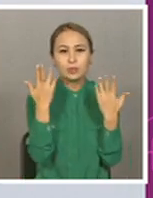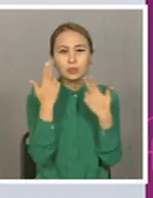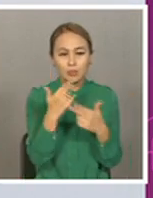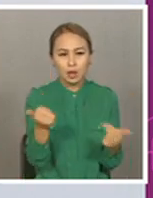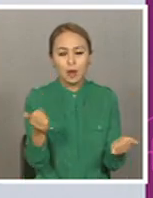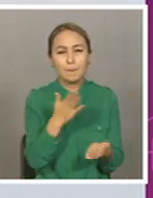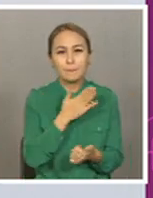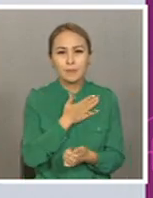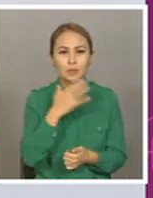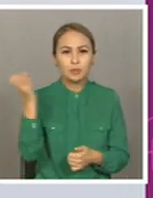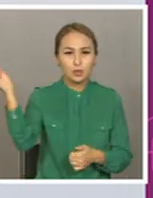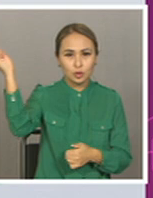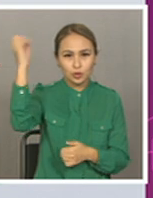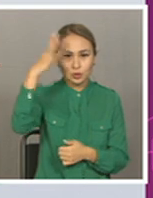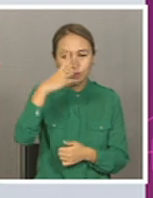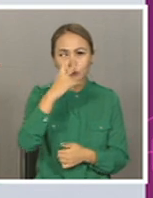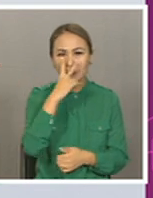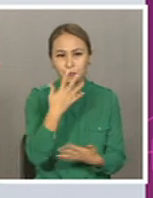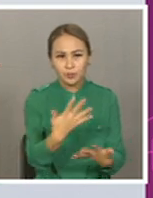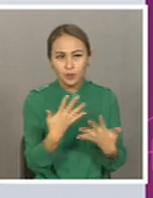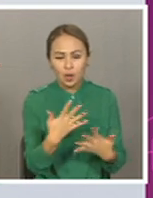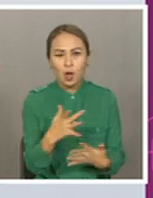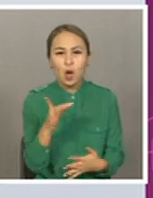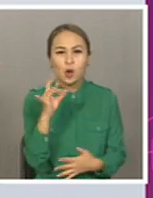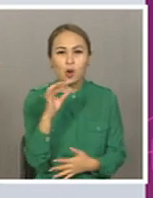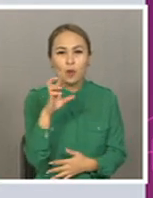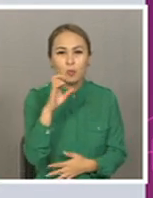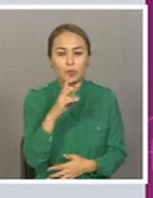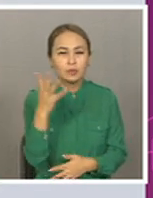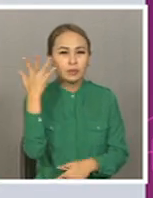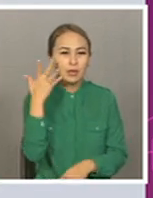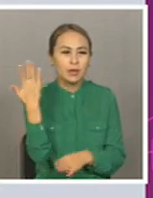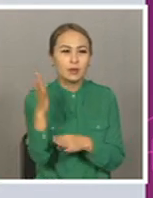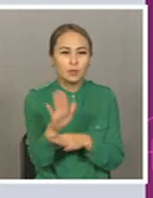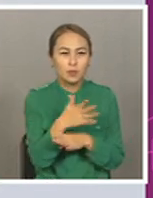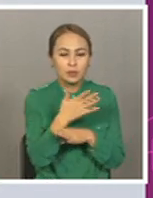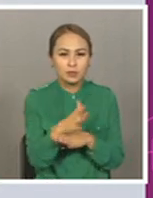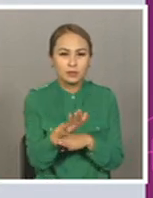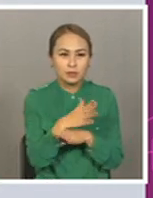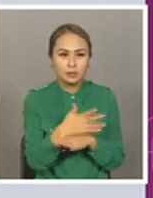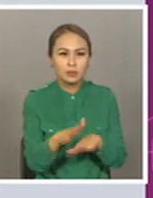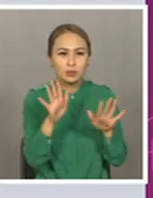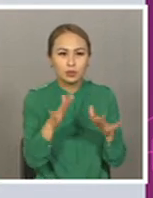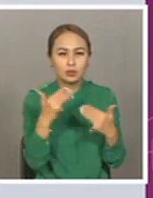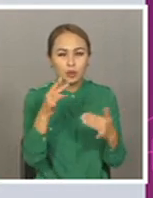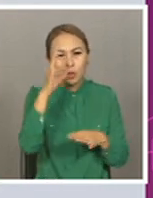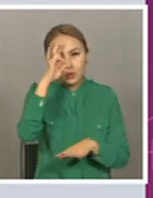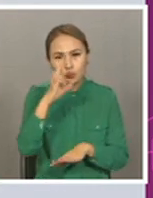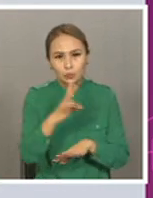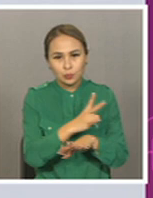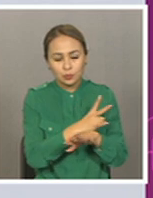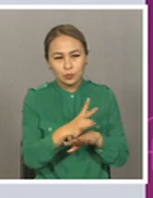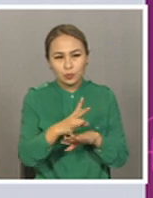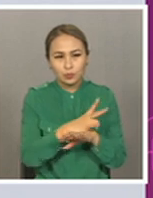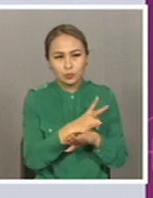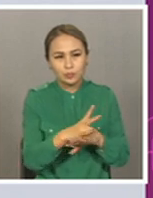Бізде күн шығып тұр. Ал робот саяхаттап жүрген жерде қазір түн.